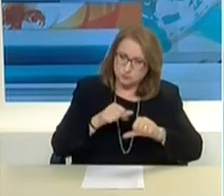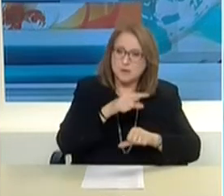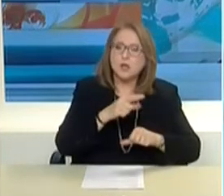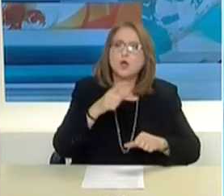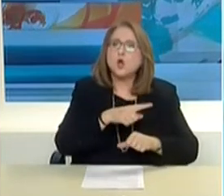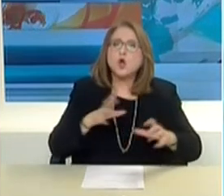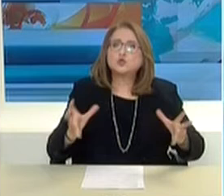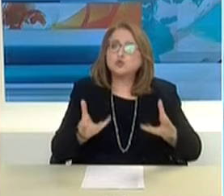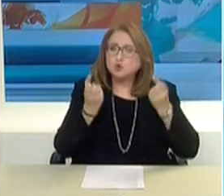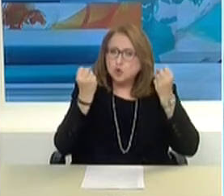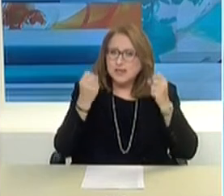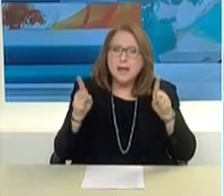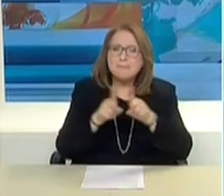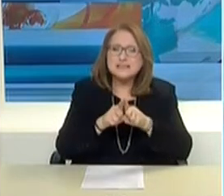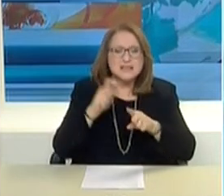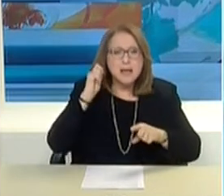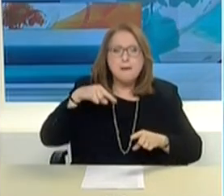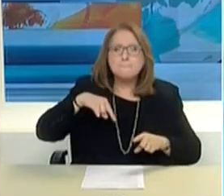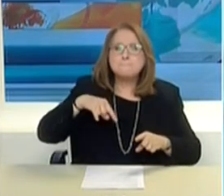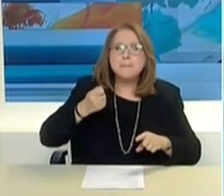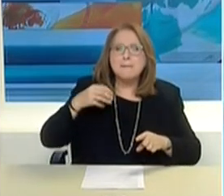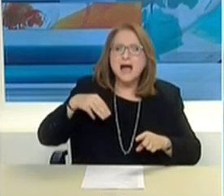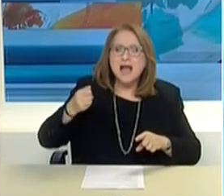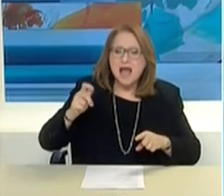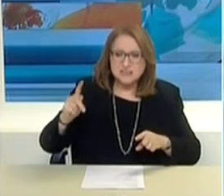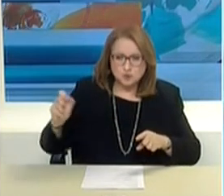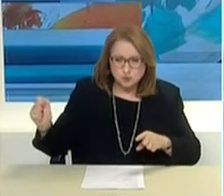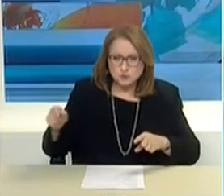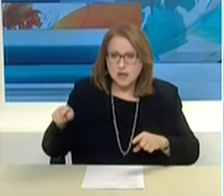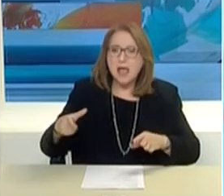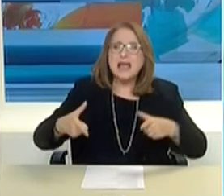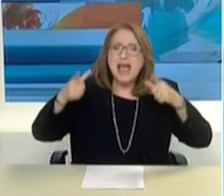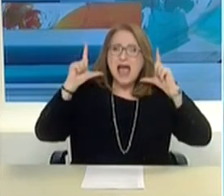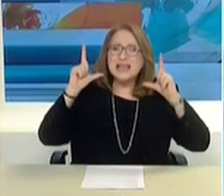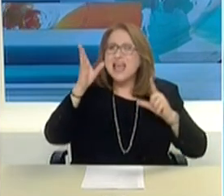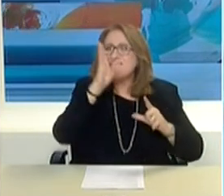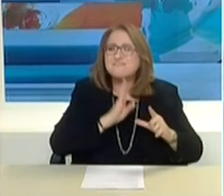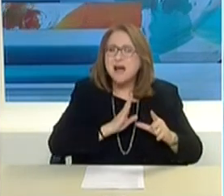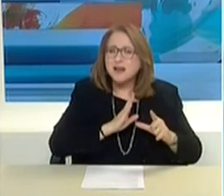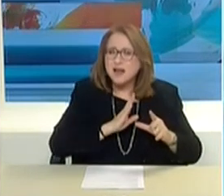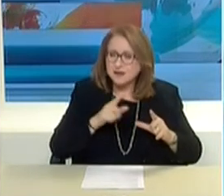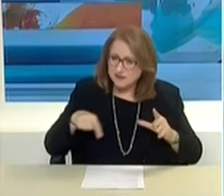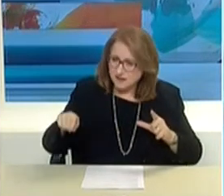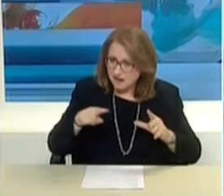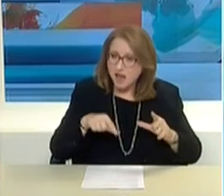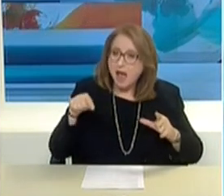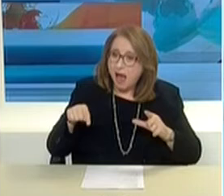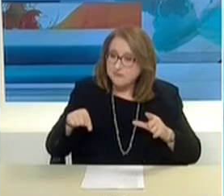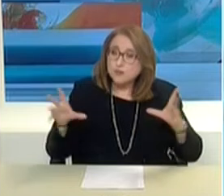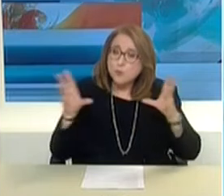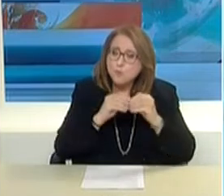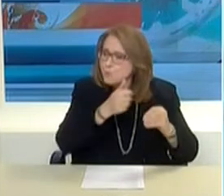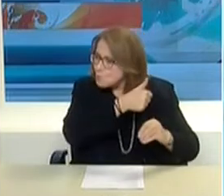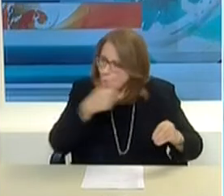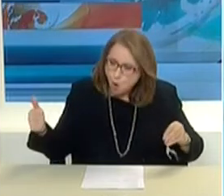μαζί με την Παμακάριστο, όπως ήδη γνωρίζετε, και την Αγία Βαρβάρα θα είναι αποκλειστικά νοσοκομείο